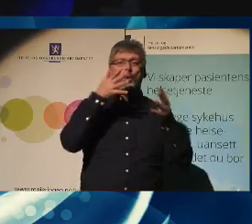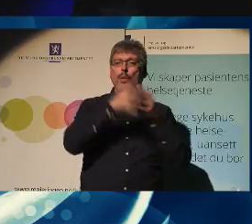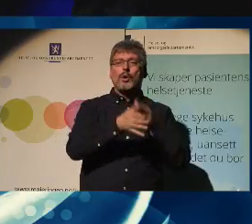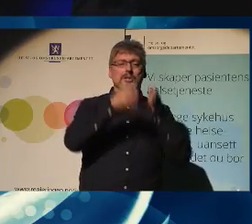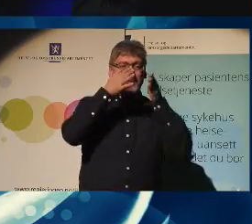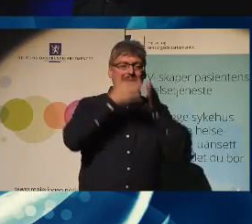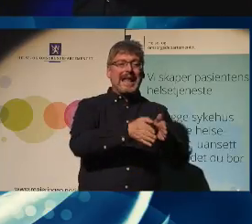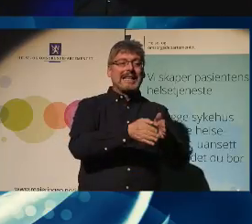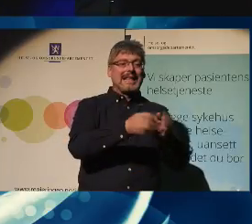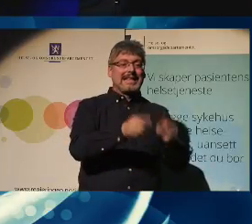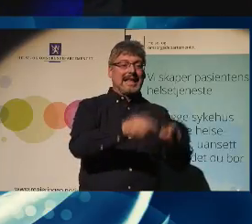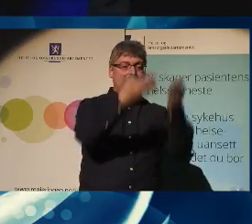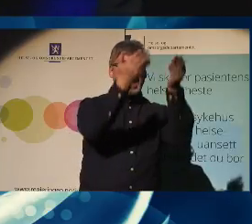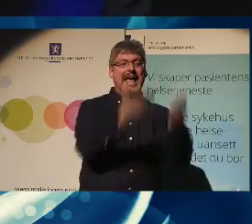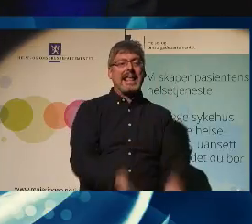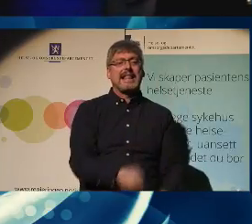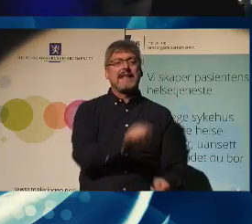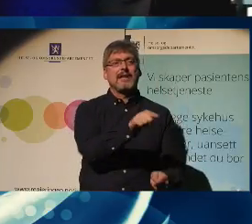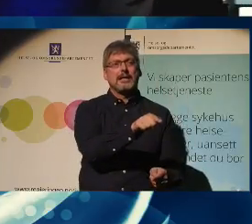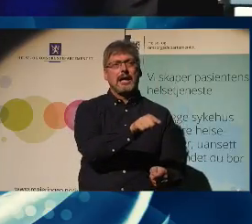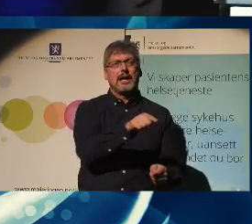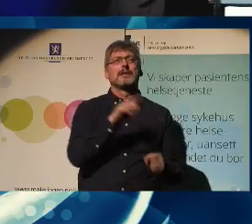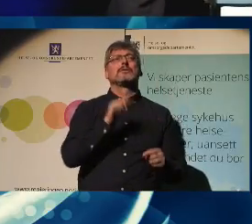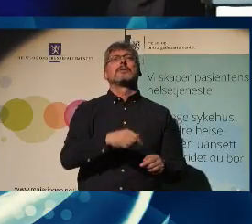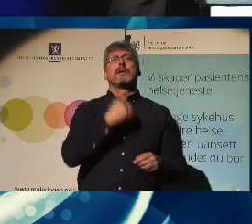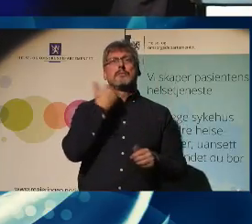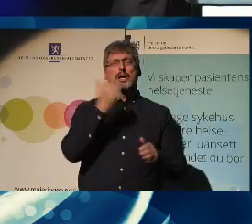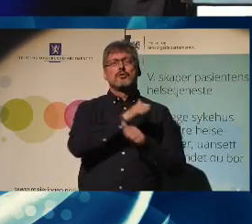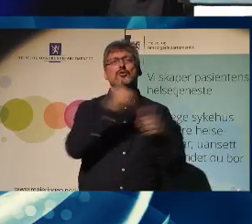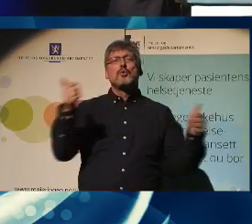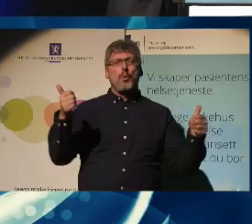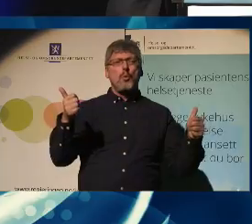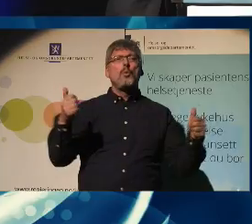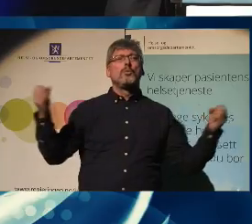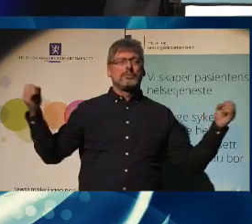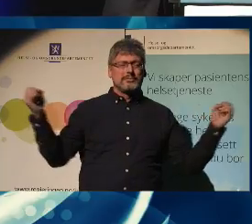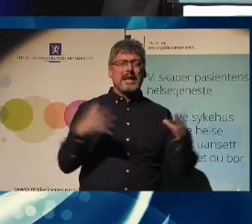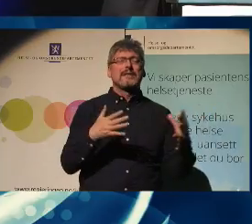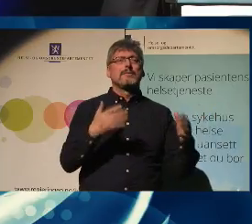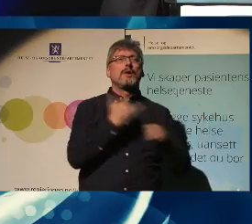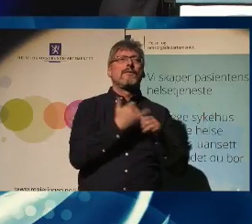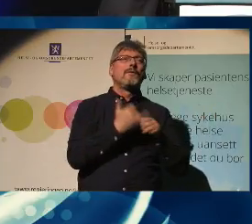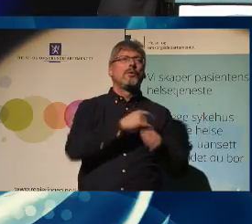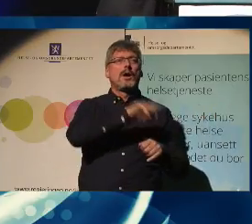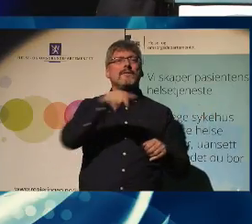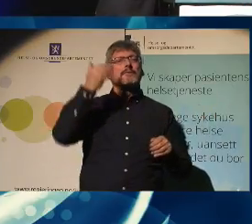mot individene. Så dette kommer til å få en stor innvirkning på hvordan vi tenker fremover.